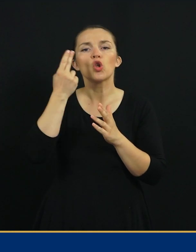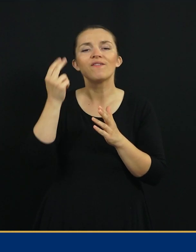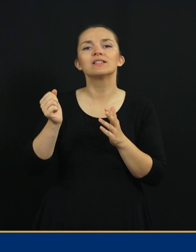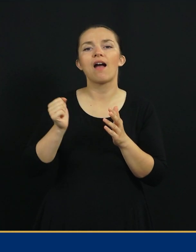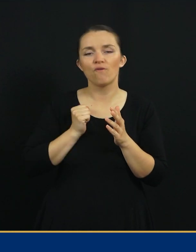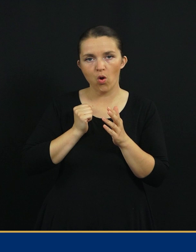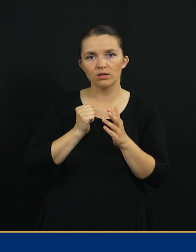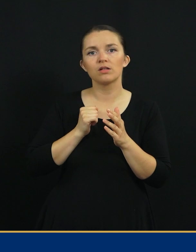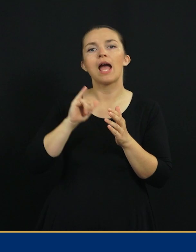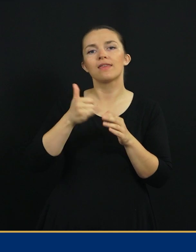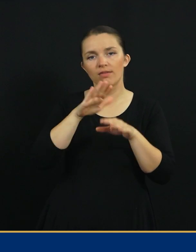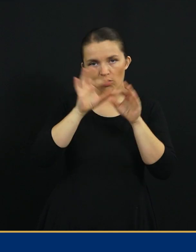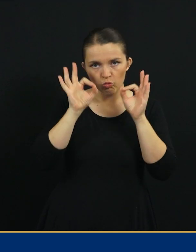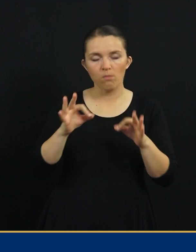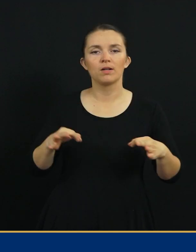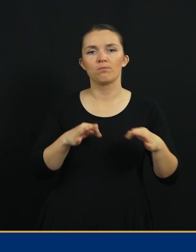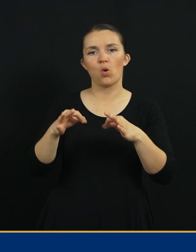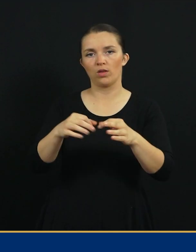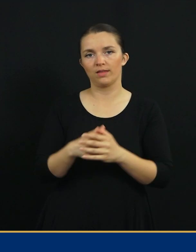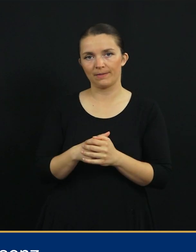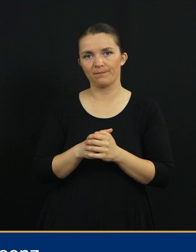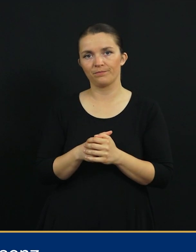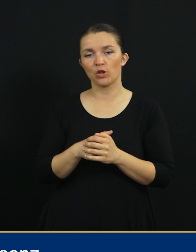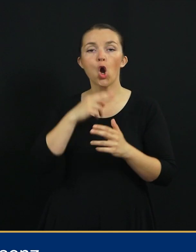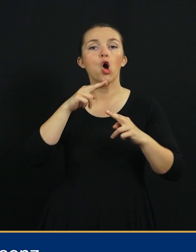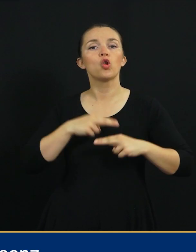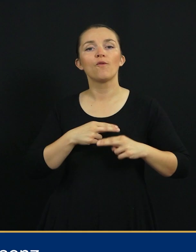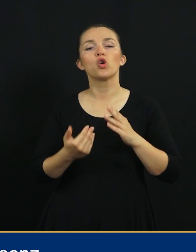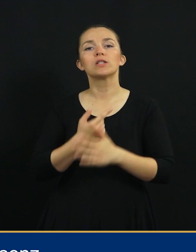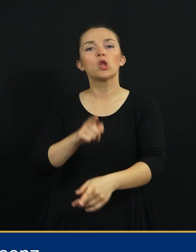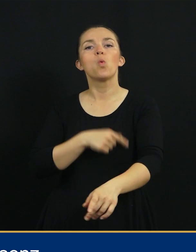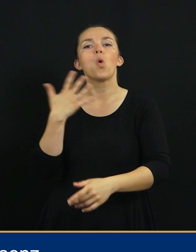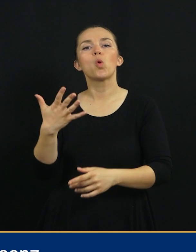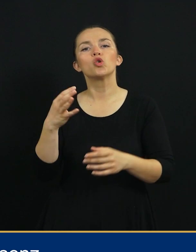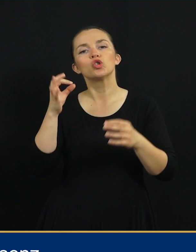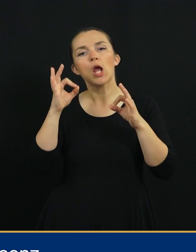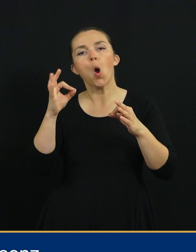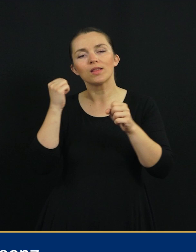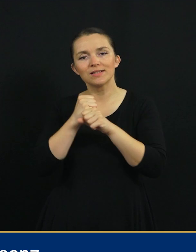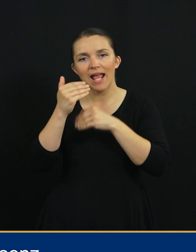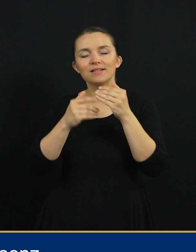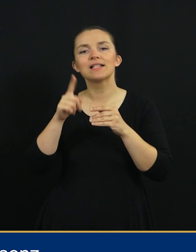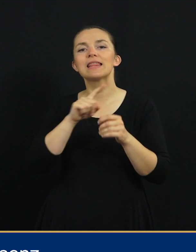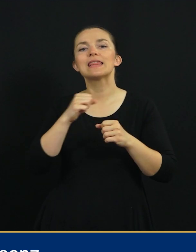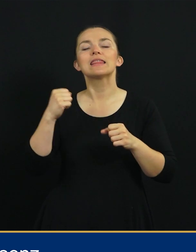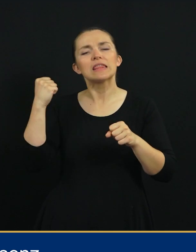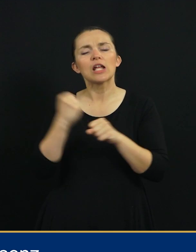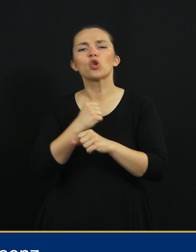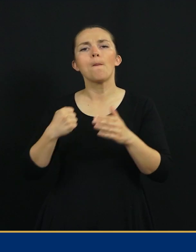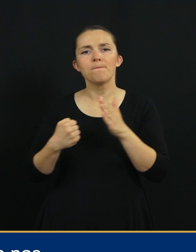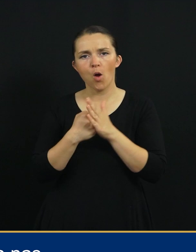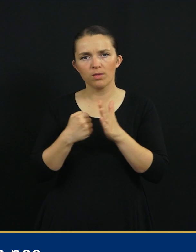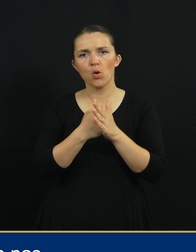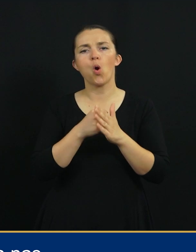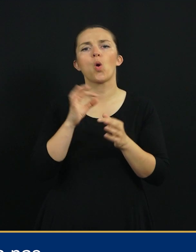Slovenska vojska na dobri poti. Odgovornost za dolgoročni konsenz in neomajno podporo ustreznim pogojem